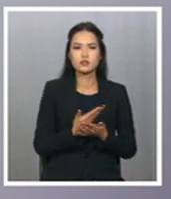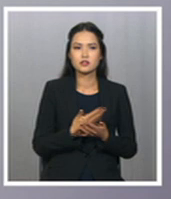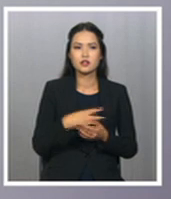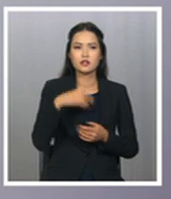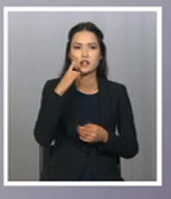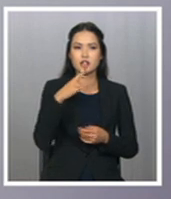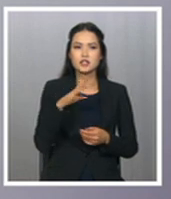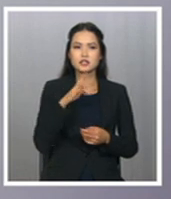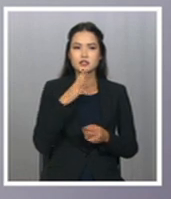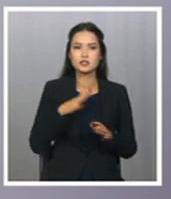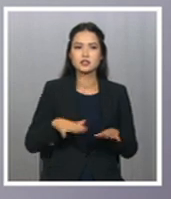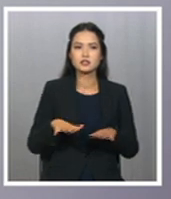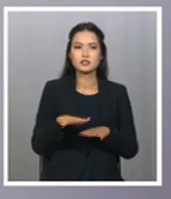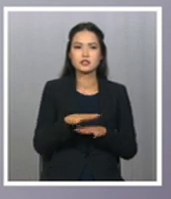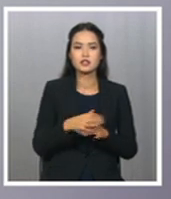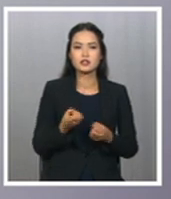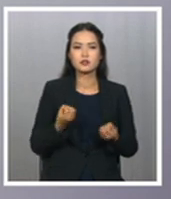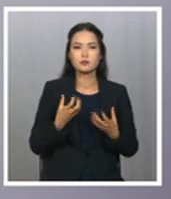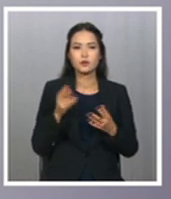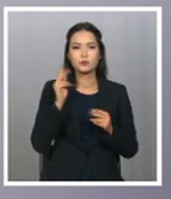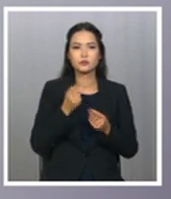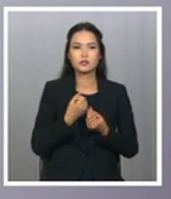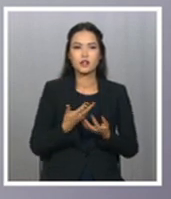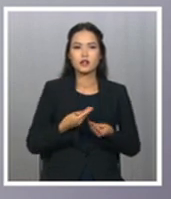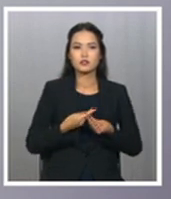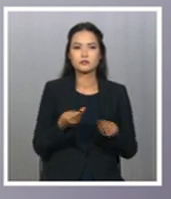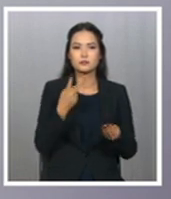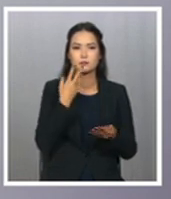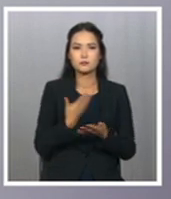қазақ қызының нағыз бейнесін көрсете алды.